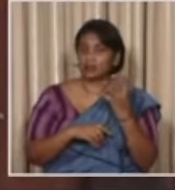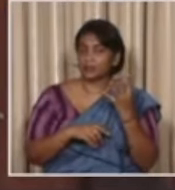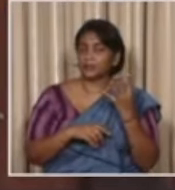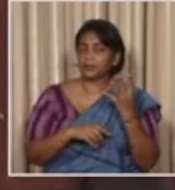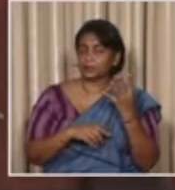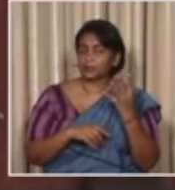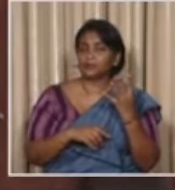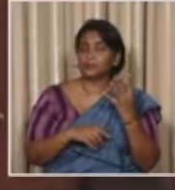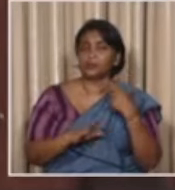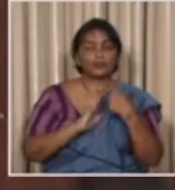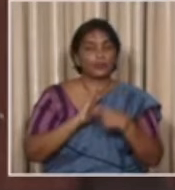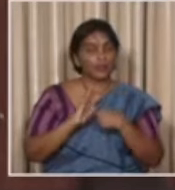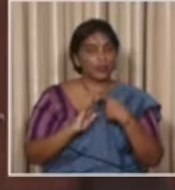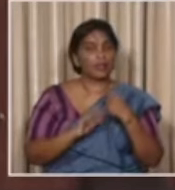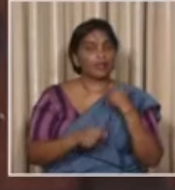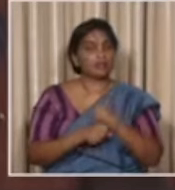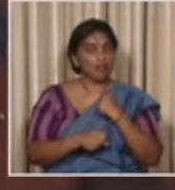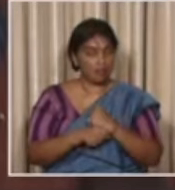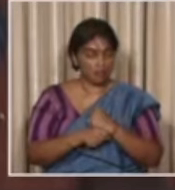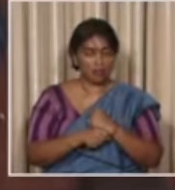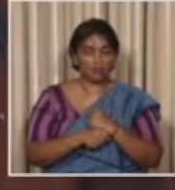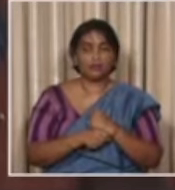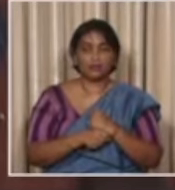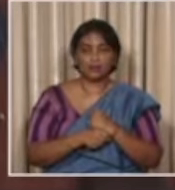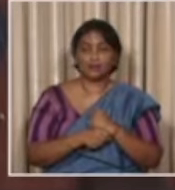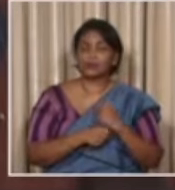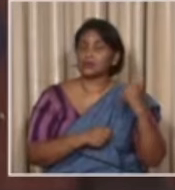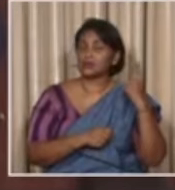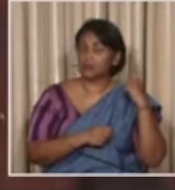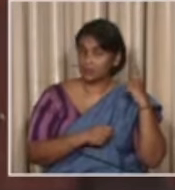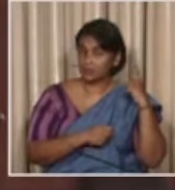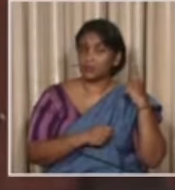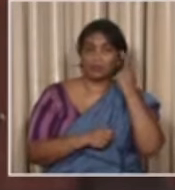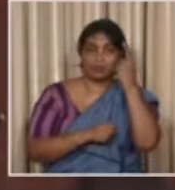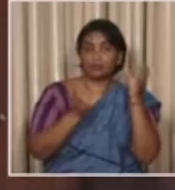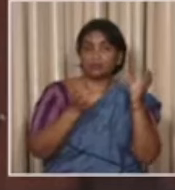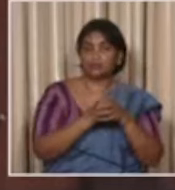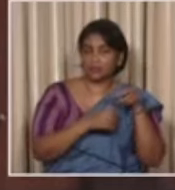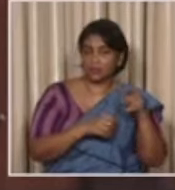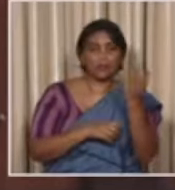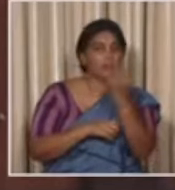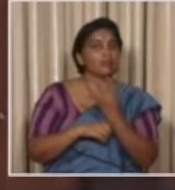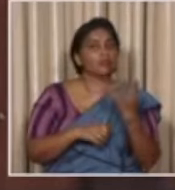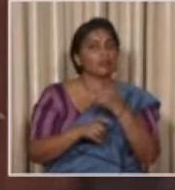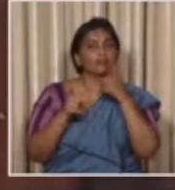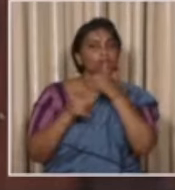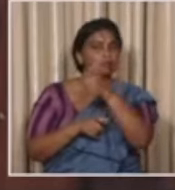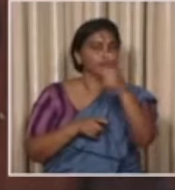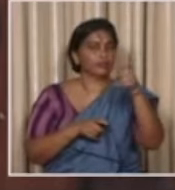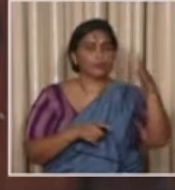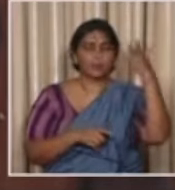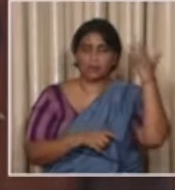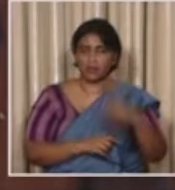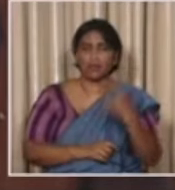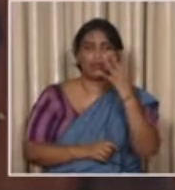මේ හතර දෙනාම ශ්‍රී ලංකා ආණ්ඩුවේ රජේ හමුදාවෙන් බුද්ධියන්ස හරහා මේ හතර දෙනාම වෙඩි තියලා මරනවා.